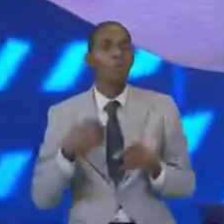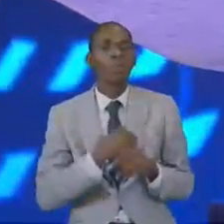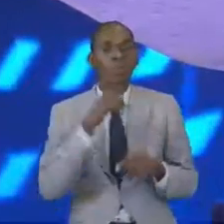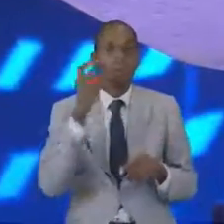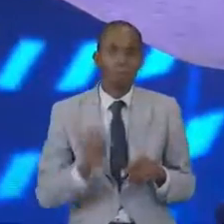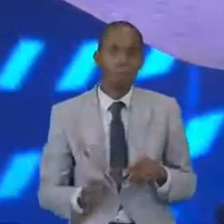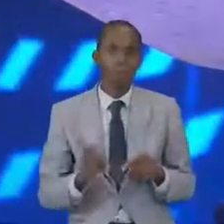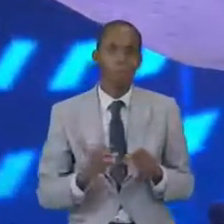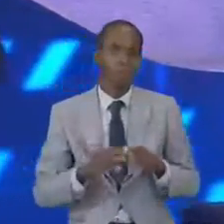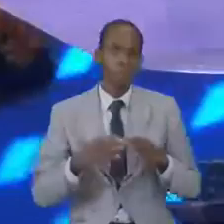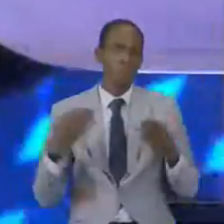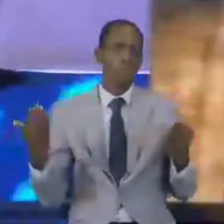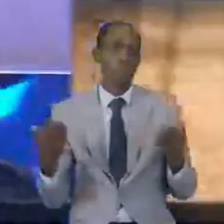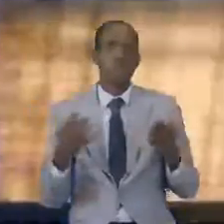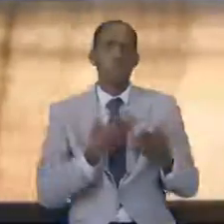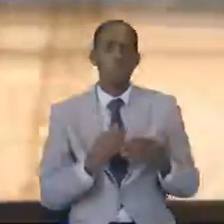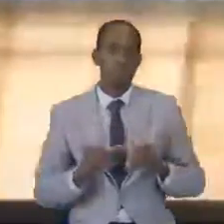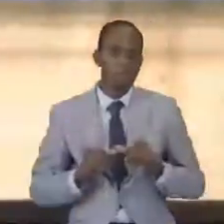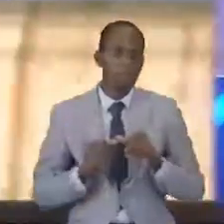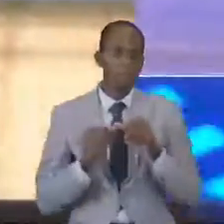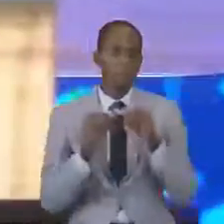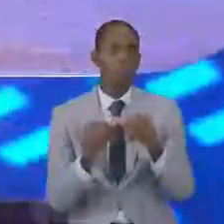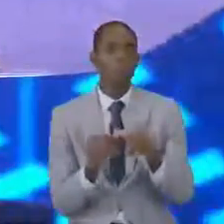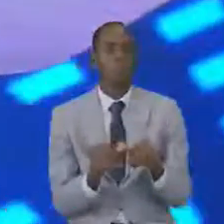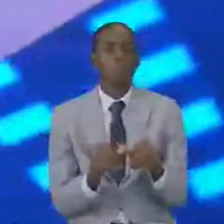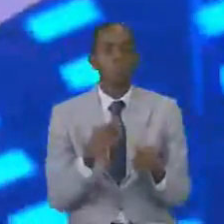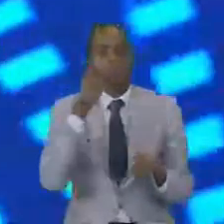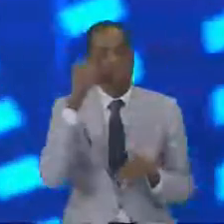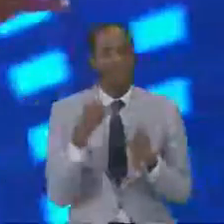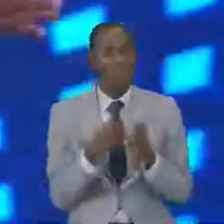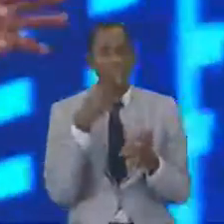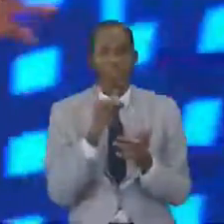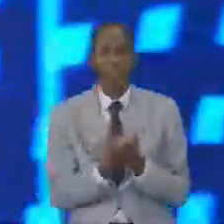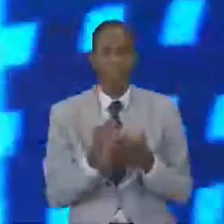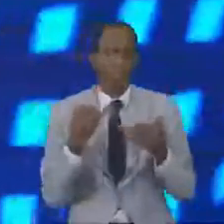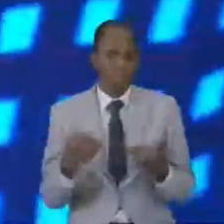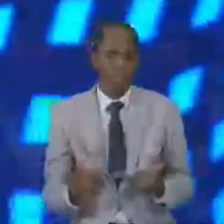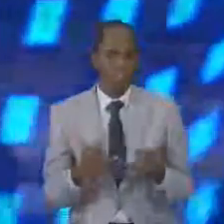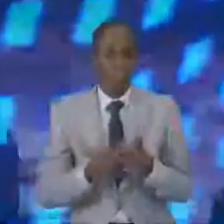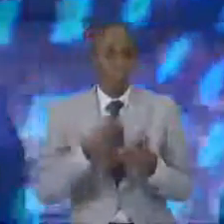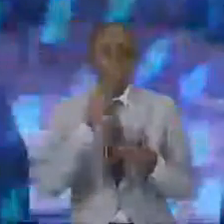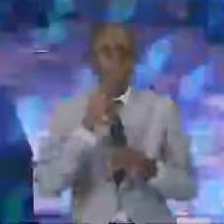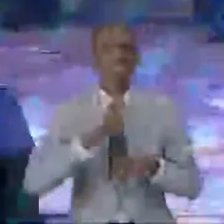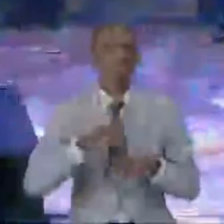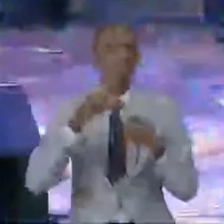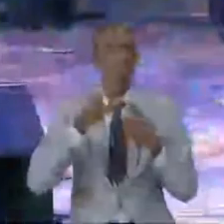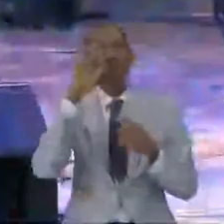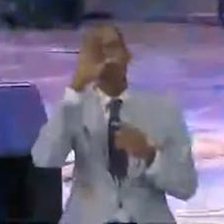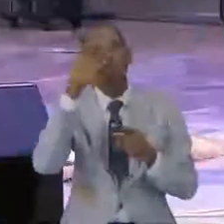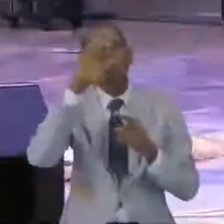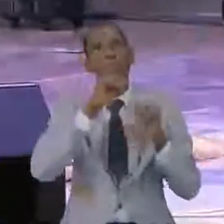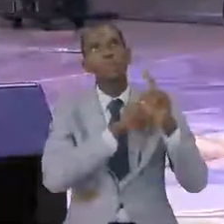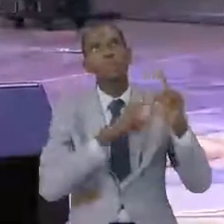salut n'est pas la fin des expériences avec Dieu nous devons continuer pour suivre et maintenant il est temps de chercher